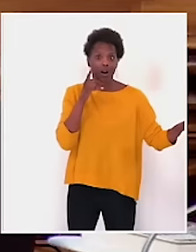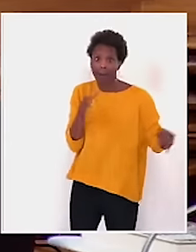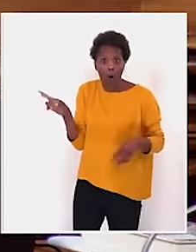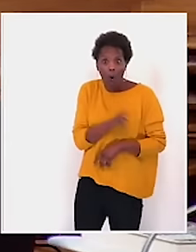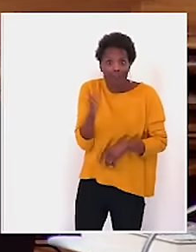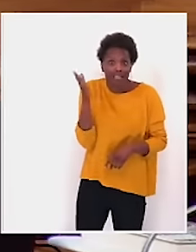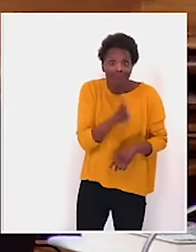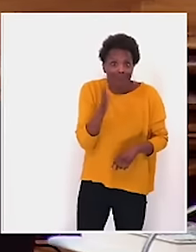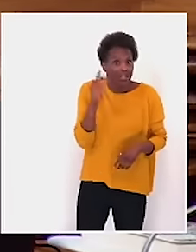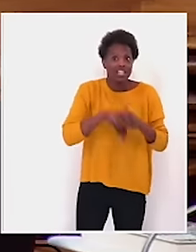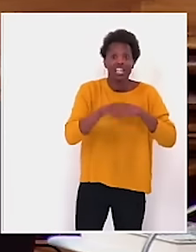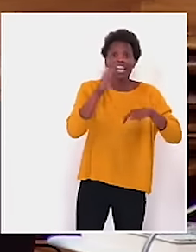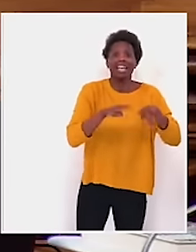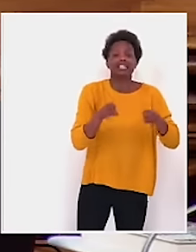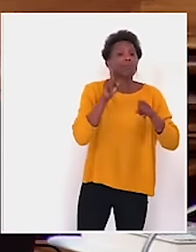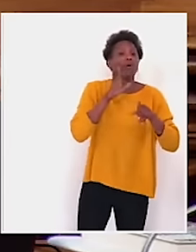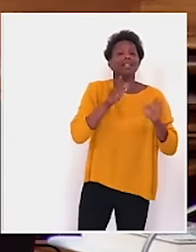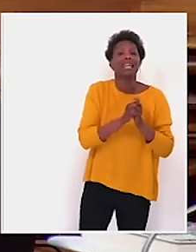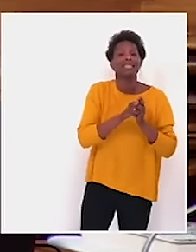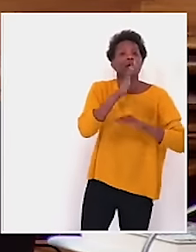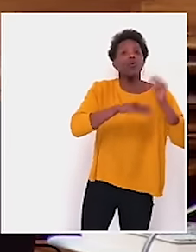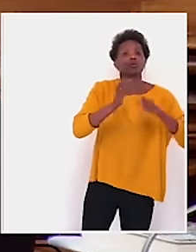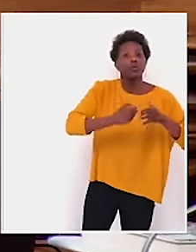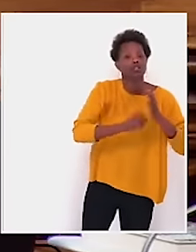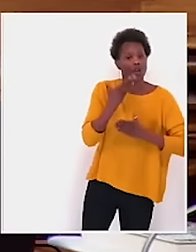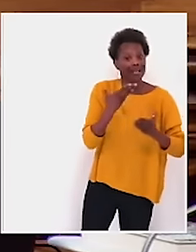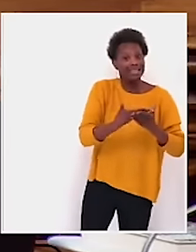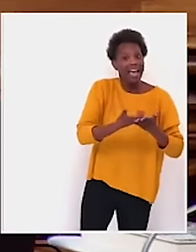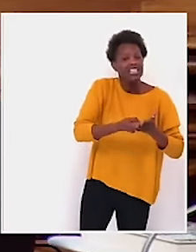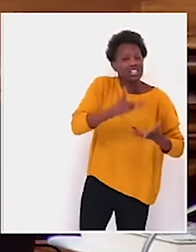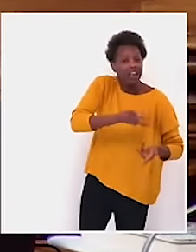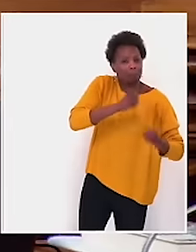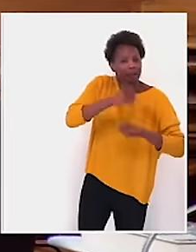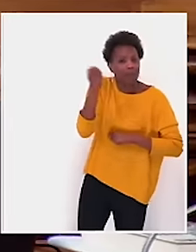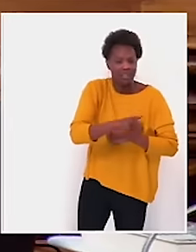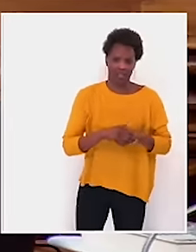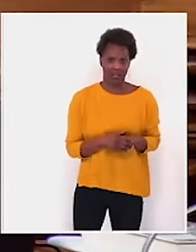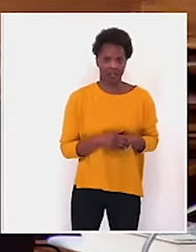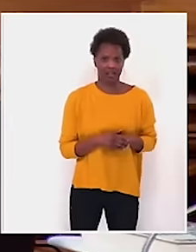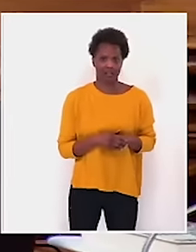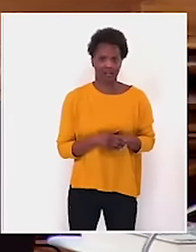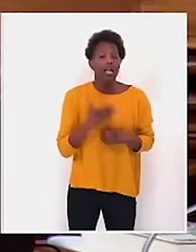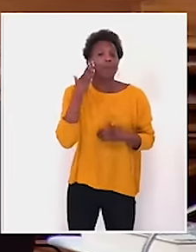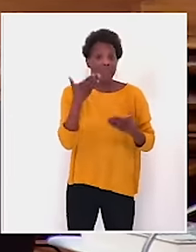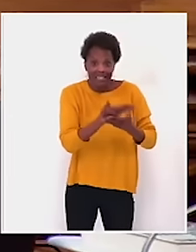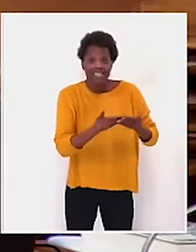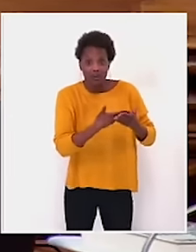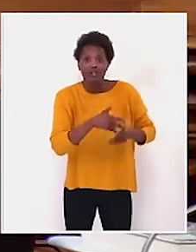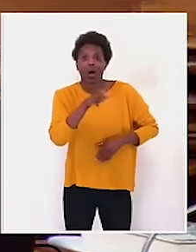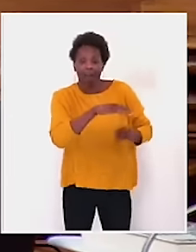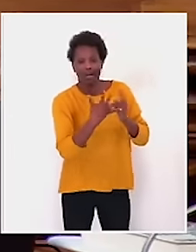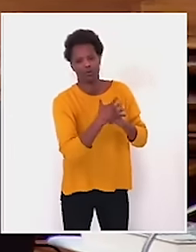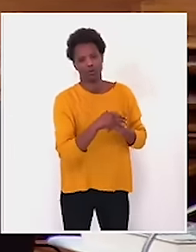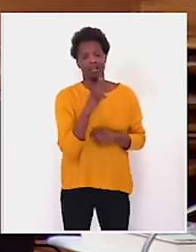général dans les mêmes quartiers, parce que ce qui est neuf, c'est plus cher. Même quand ce sont des logements sociaux, les loyers sociaux sont plus chers quand c'est neuf que quand c'est ancien. Donc en fait, il y a